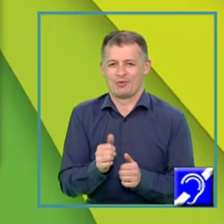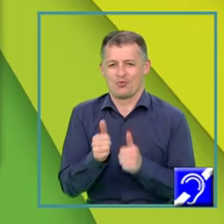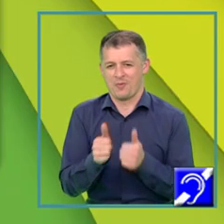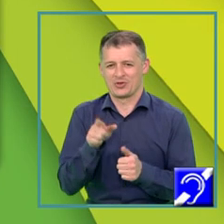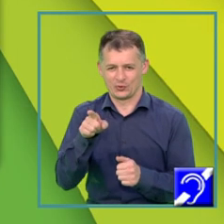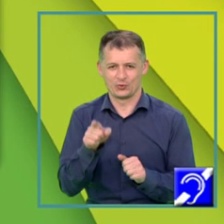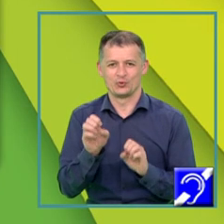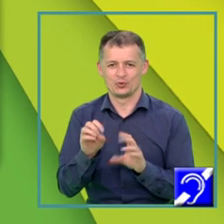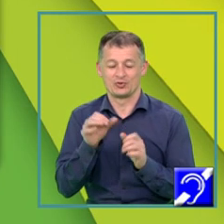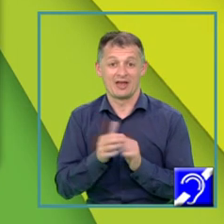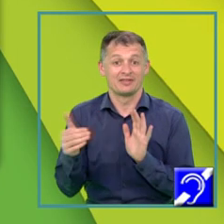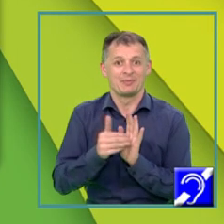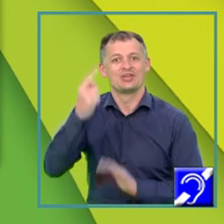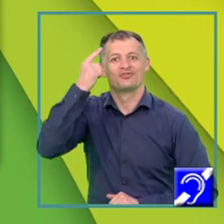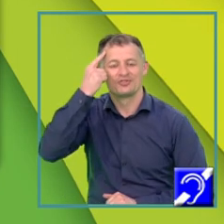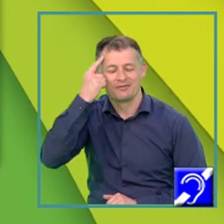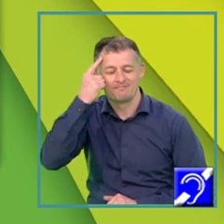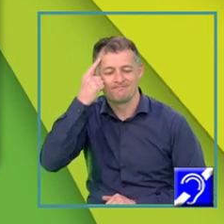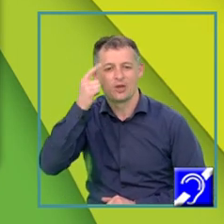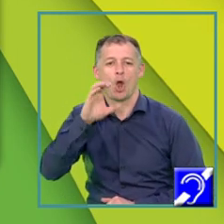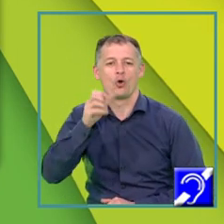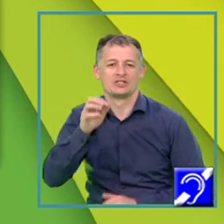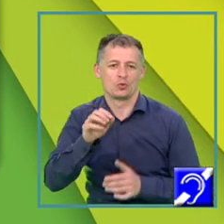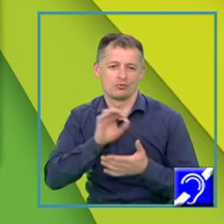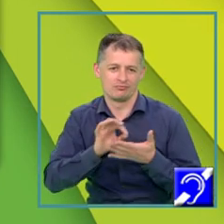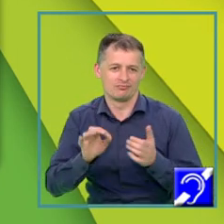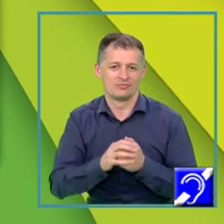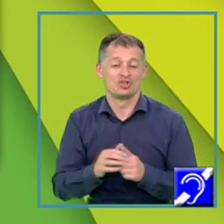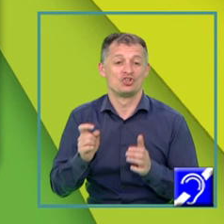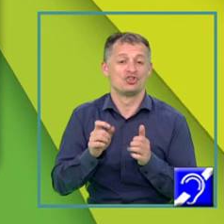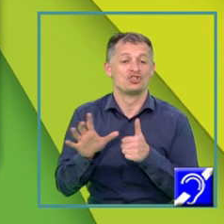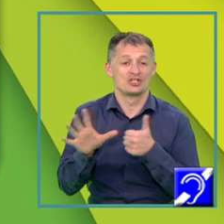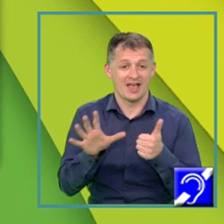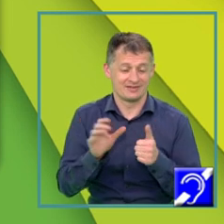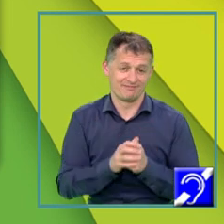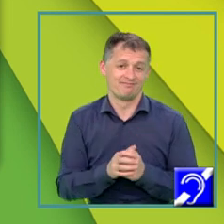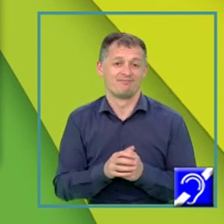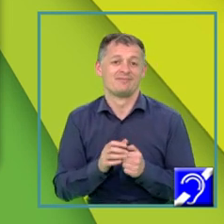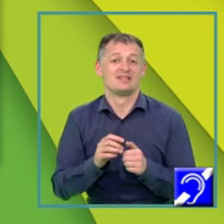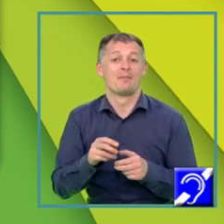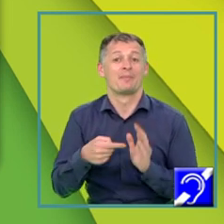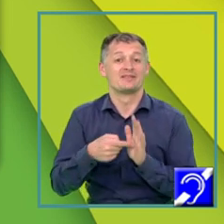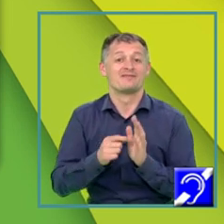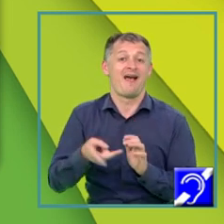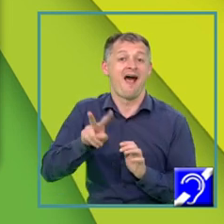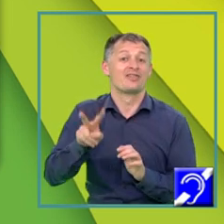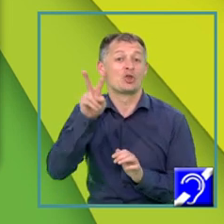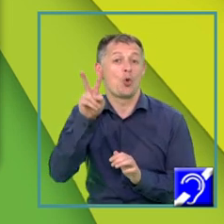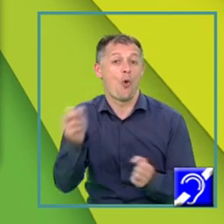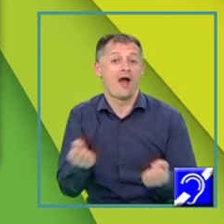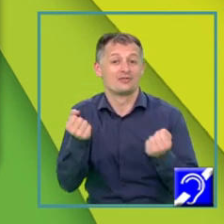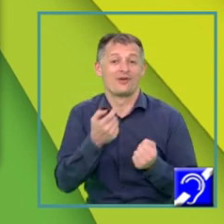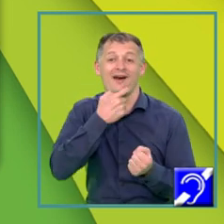Ca atare, trebuie să cunoaștem conținuturi. Cerința 6. Prezentați alte două acțiuni desfășurate de români în